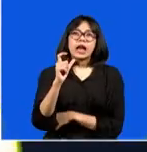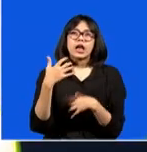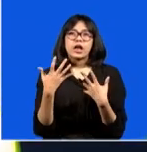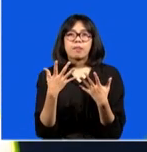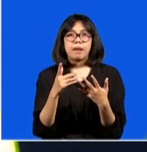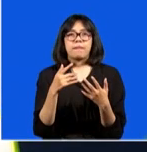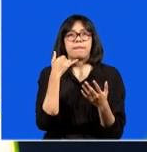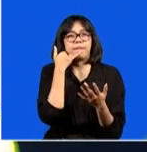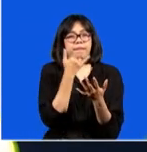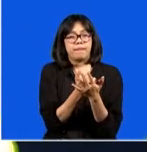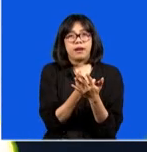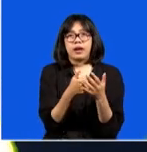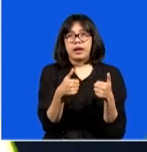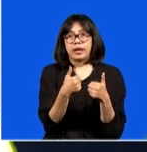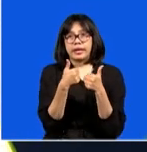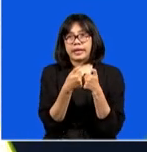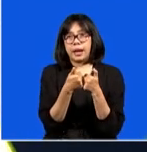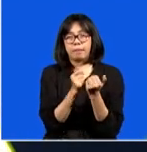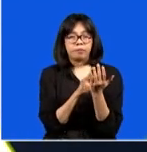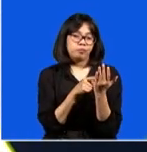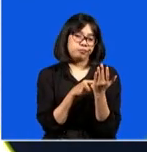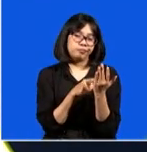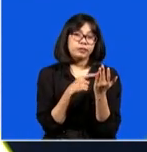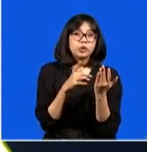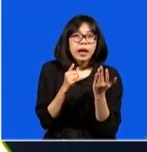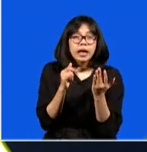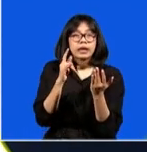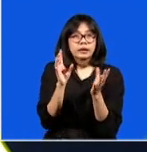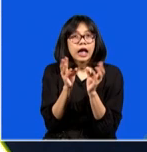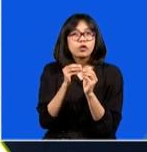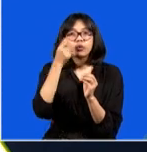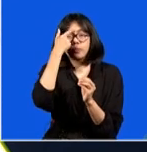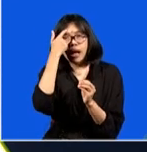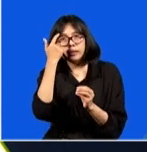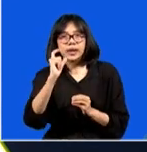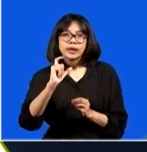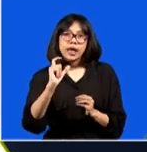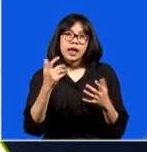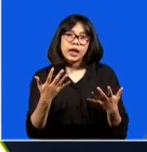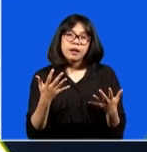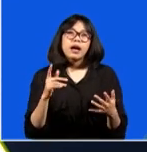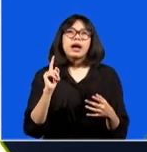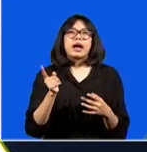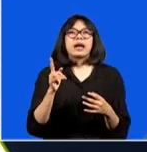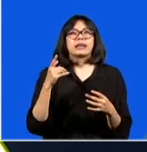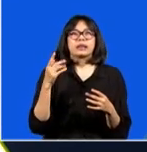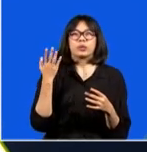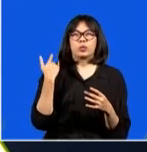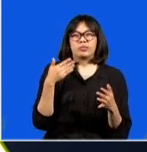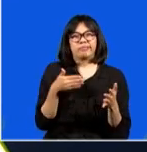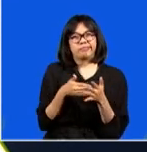yang dapat digunakan alat belajar Nah namun ada kendala yang saya hadapi